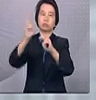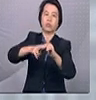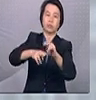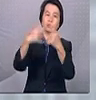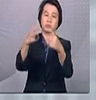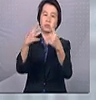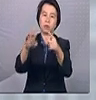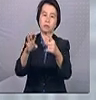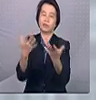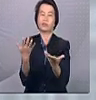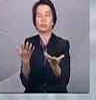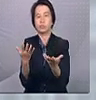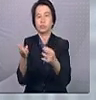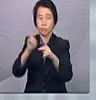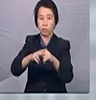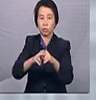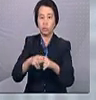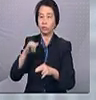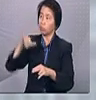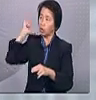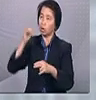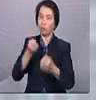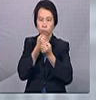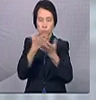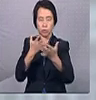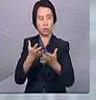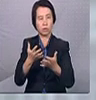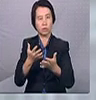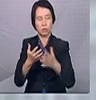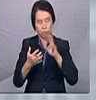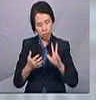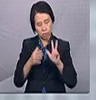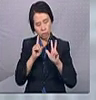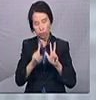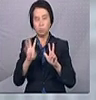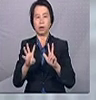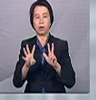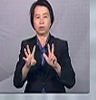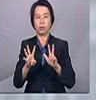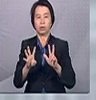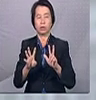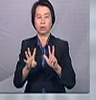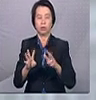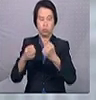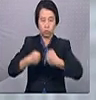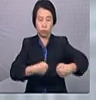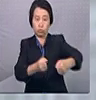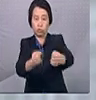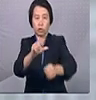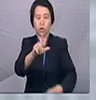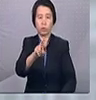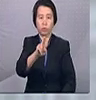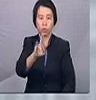14 kes berbanding dengan diumumkan semalam ialah 314 kes. Di Sungai Lui ada 90